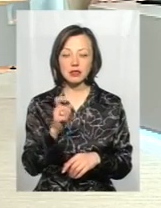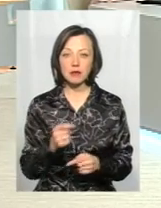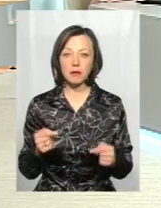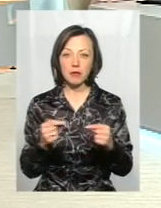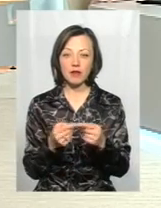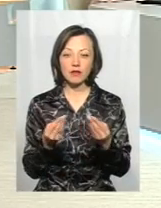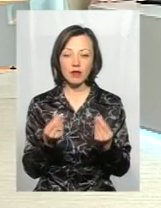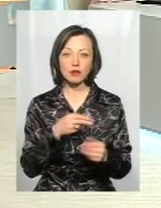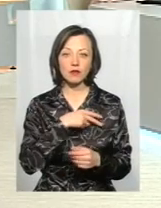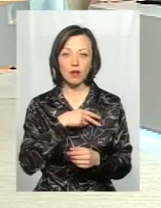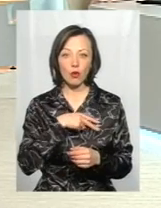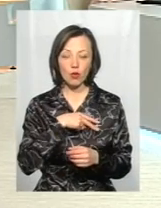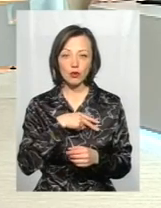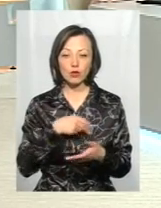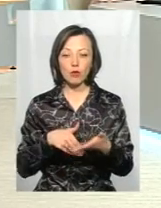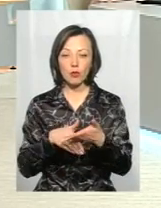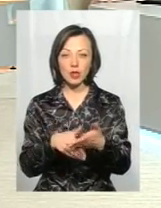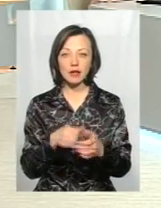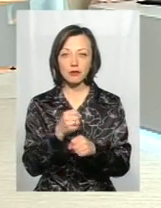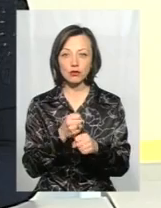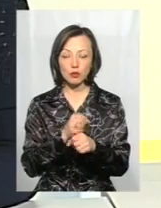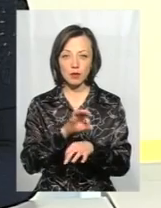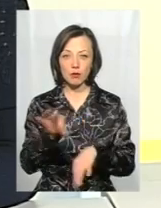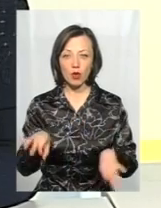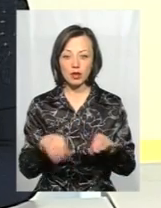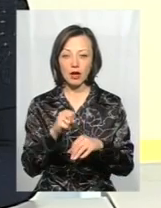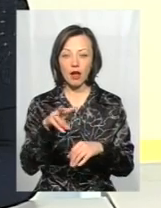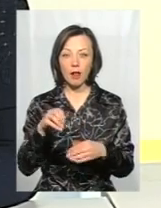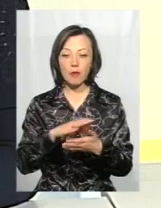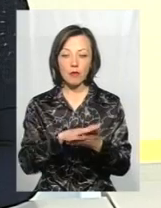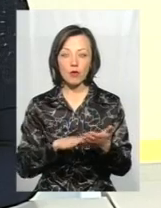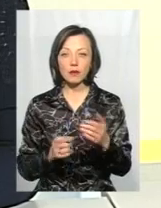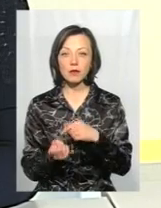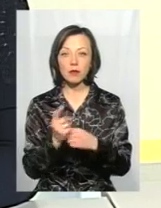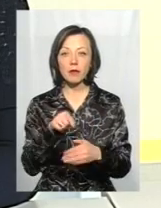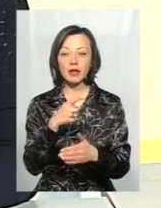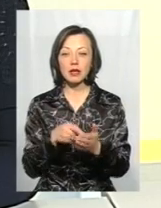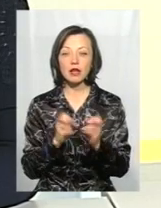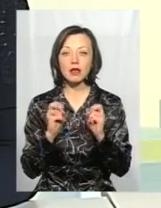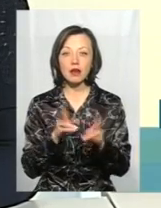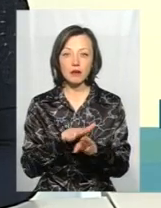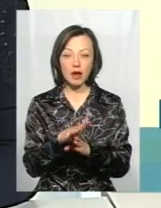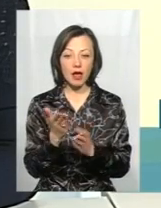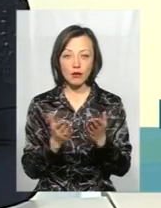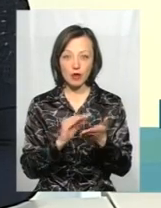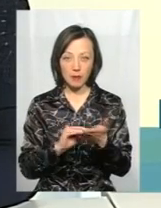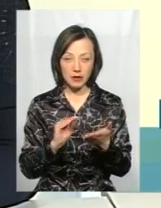там фінансову винагороду допомогти в розробці проєктів. Але потім постає питання, як його реалізувати. Тому що якщо ви його не писали, якщо ви не знаєте, про